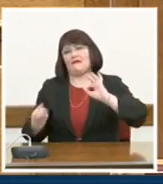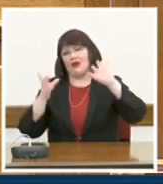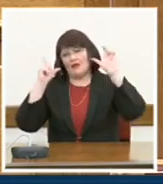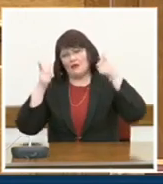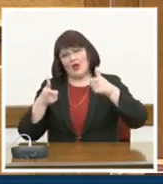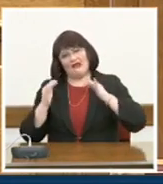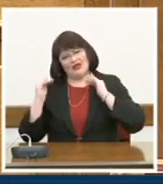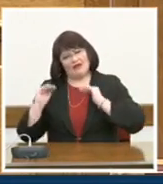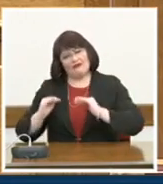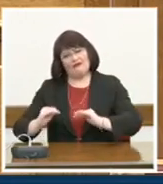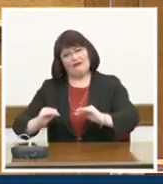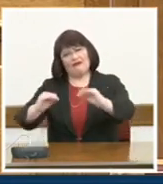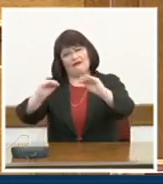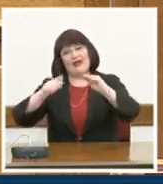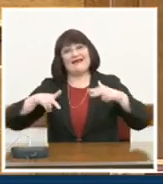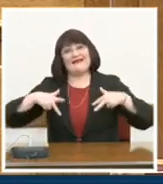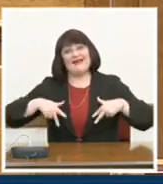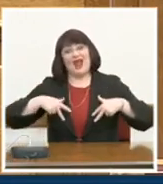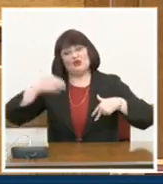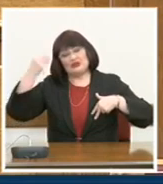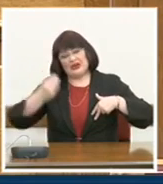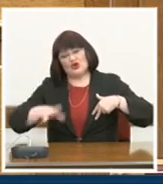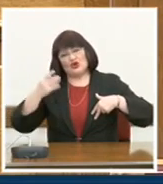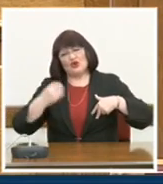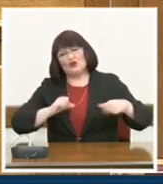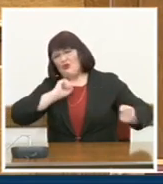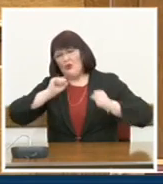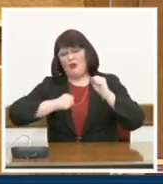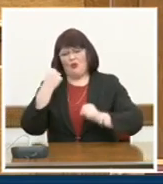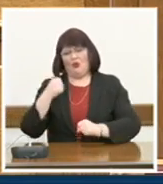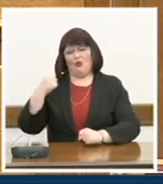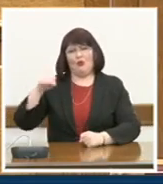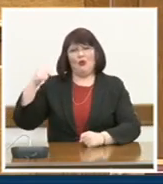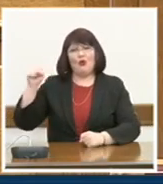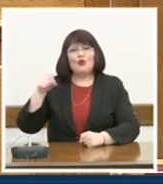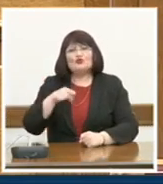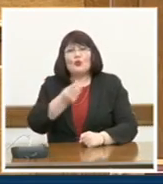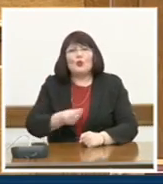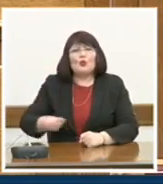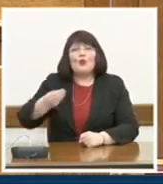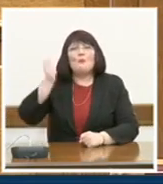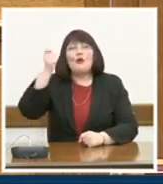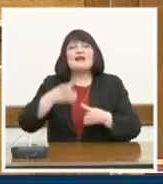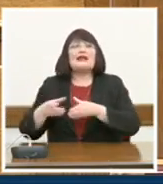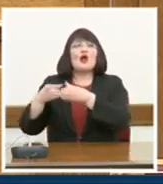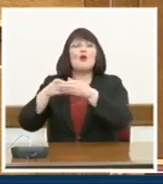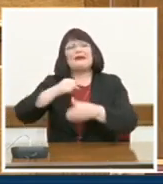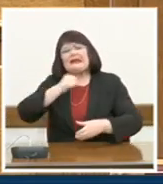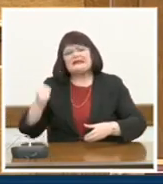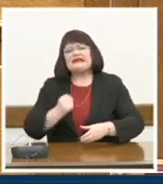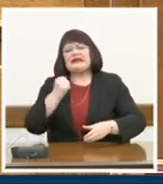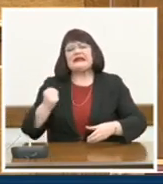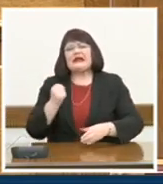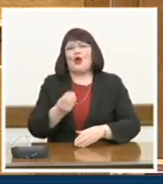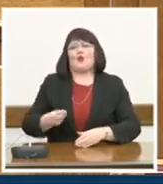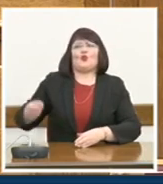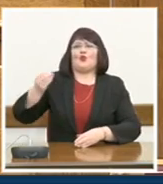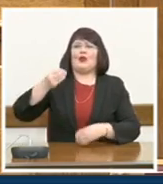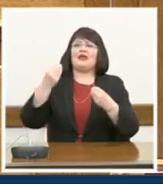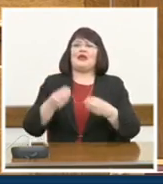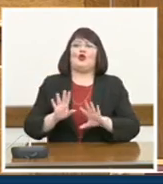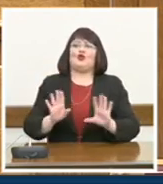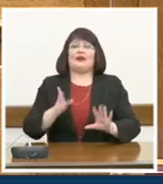αυτό το κράτος, τόσο πιο αντιδραστικά και συντηρητικά θα γίνονται και τα κόμματα που το υπηρετούν. Και αυτό αφορά όλους